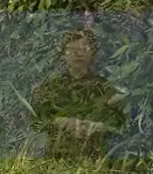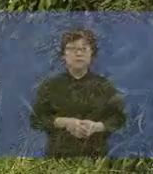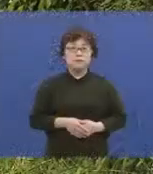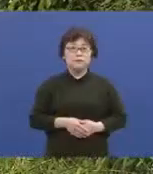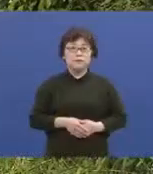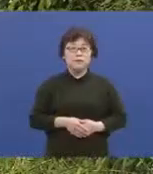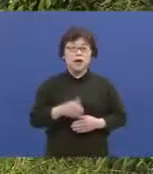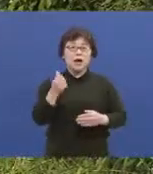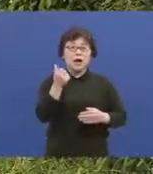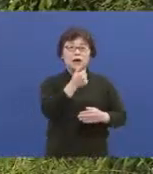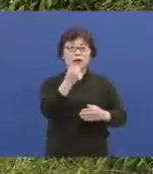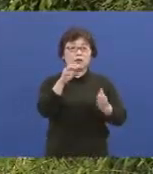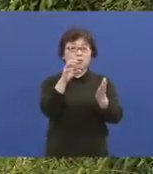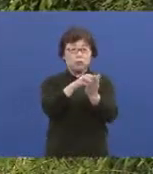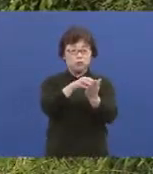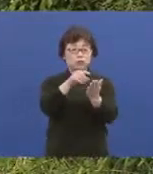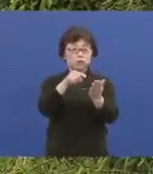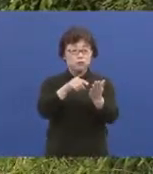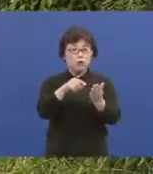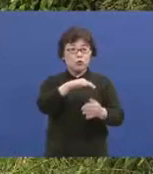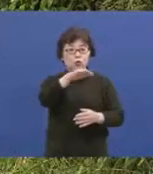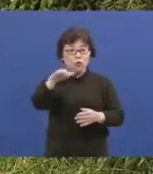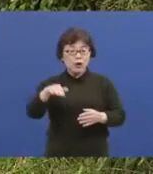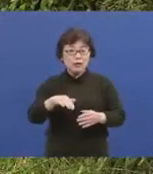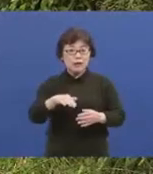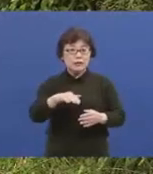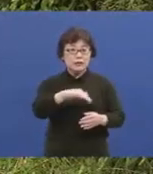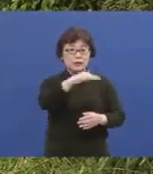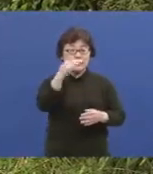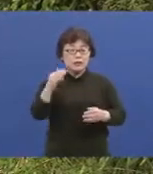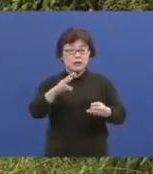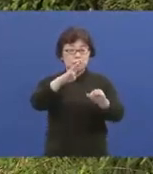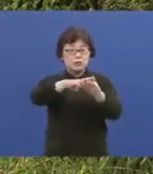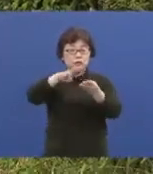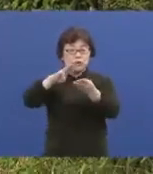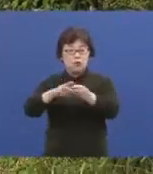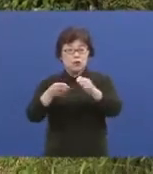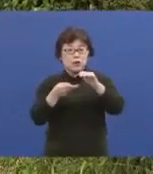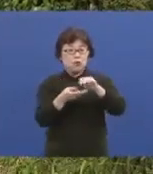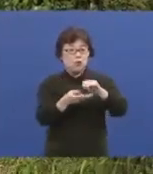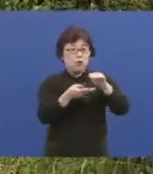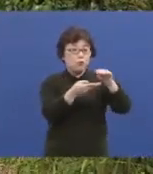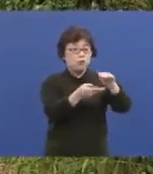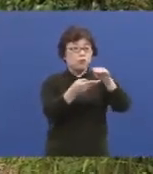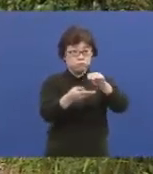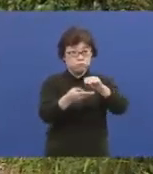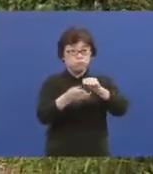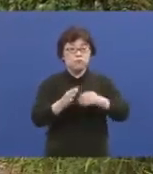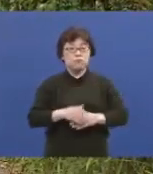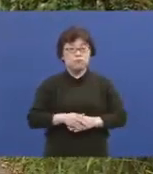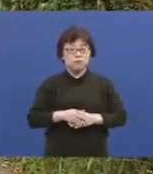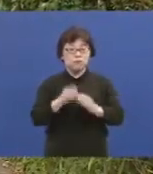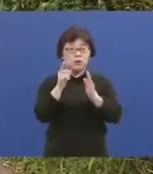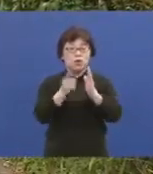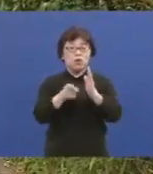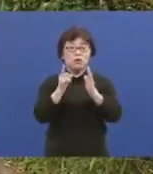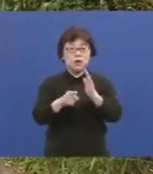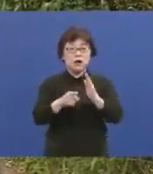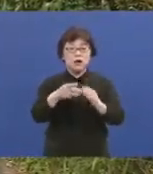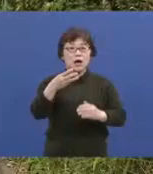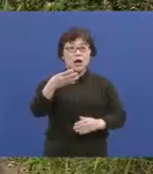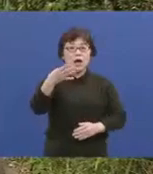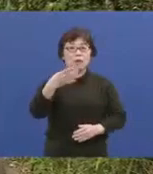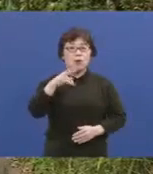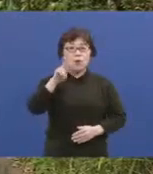ガイドブックによると、この辺りに塚脇古墳群があったようですね。 はい。 そして妙力寺の敷地に